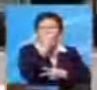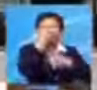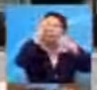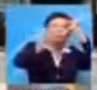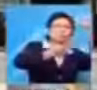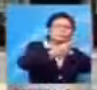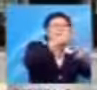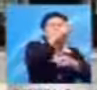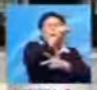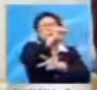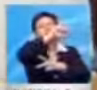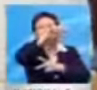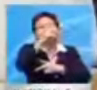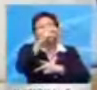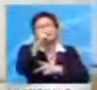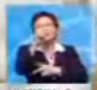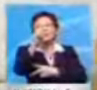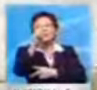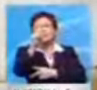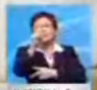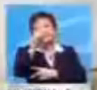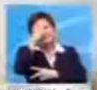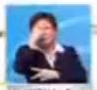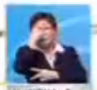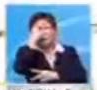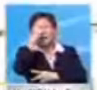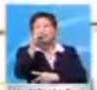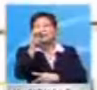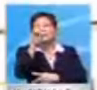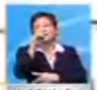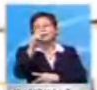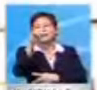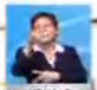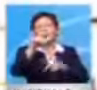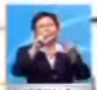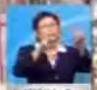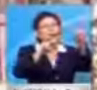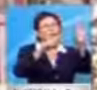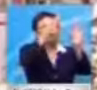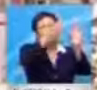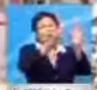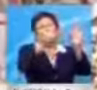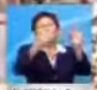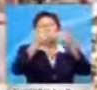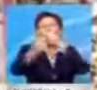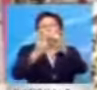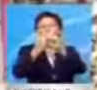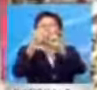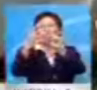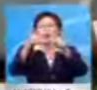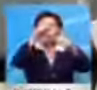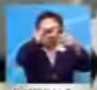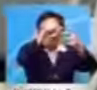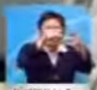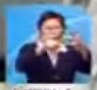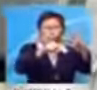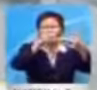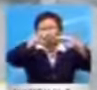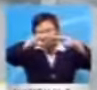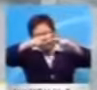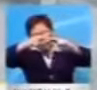Razak ke sjkt dengkil pada 29 Oktober 2015 beberapa penambahbaikan telah